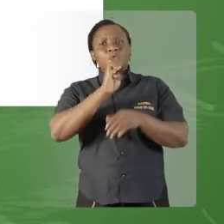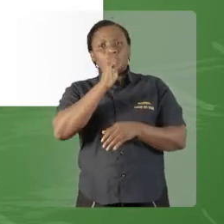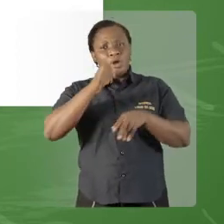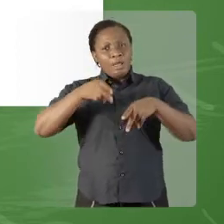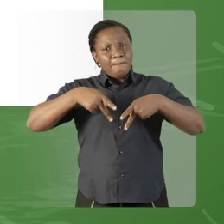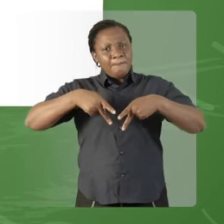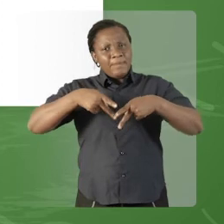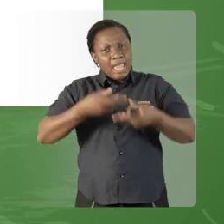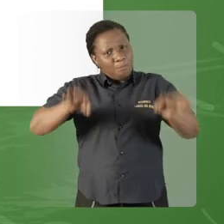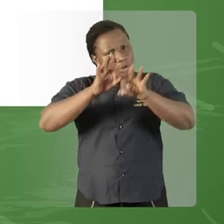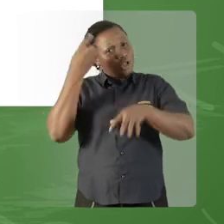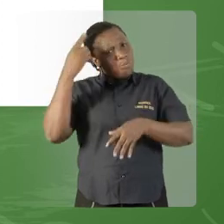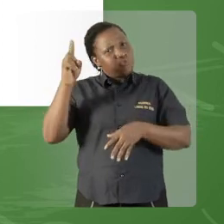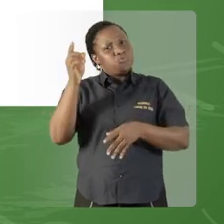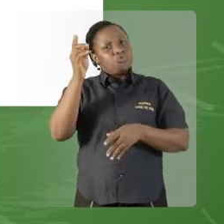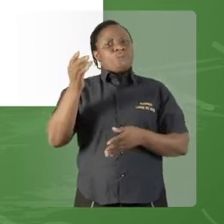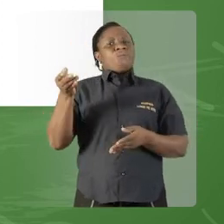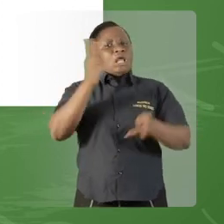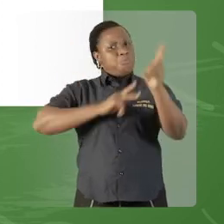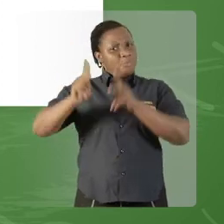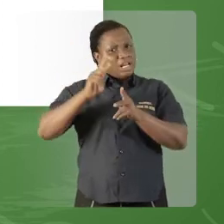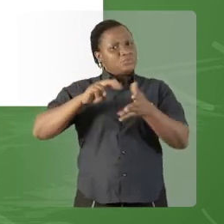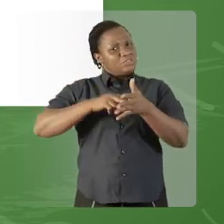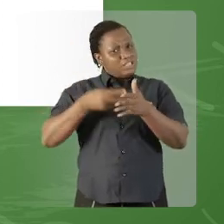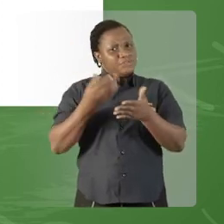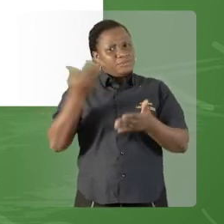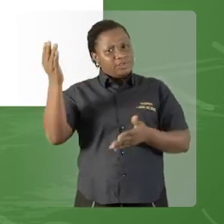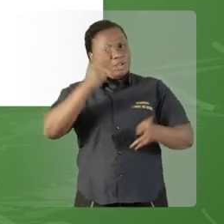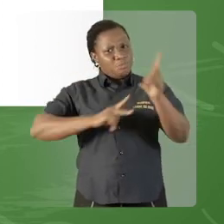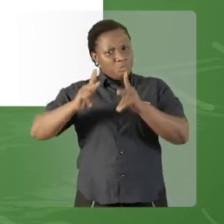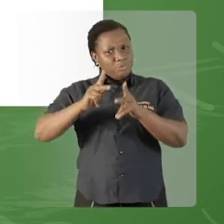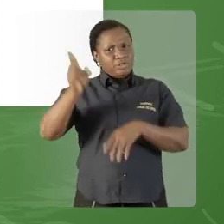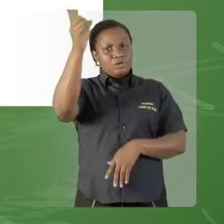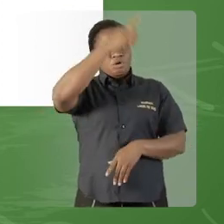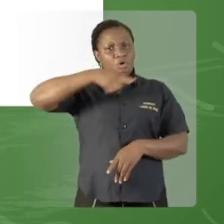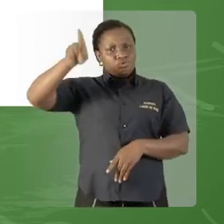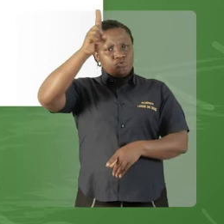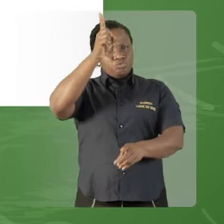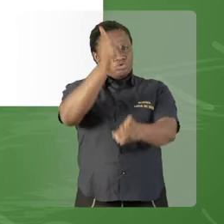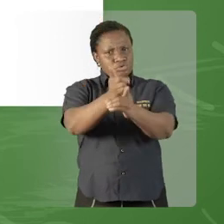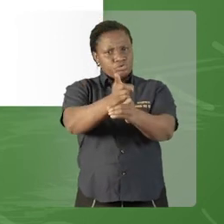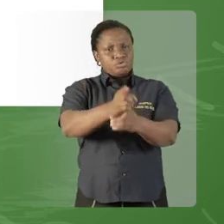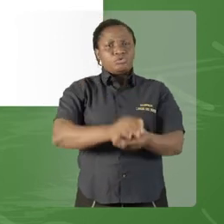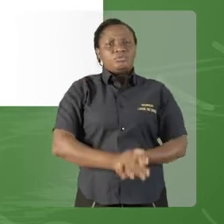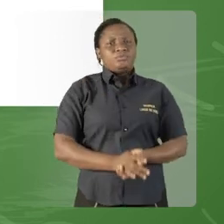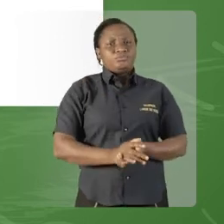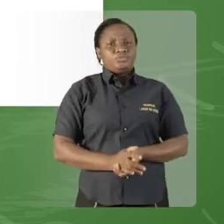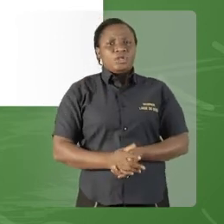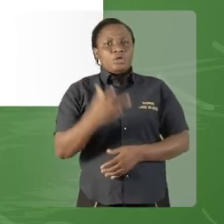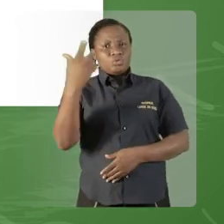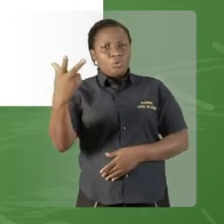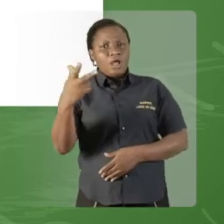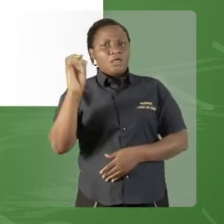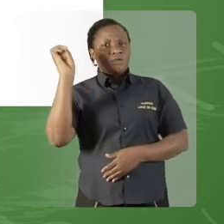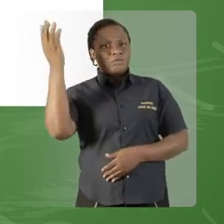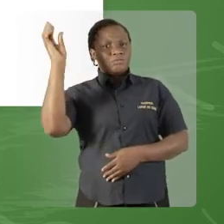à toute la population. Et donc, c'est un bien public. Et nous devons l'entourer, c'est juste. 3. L'ambulance